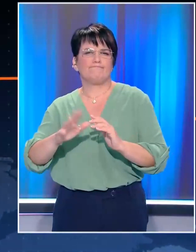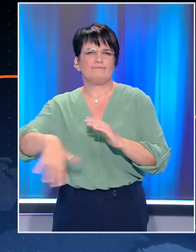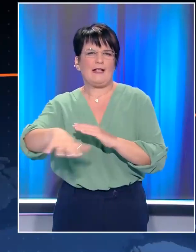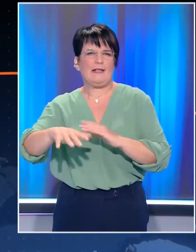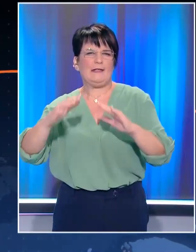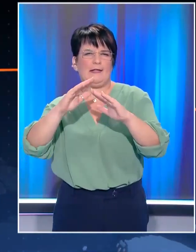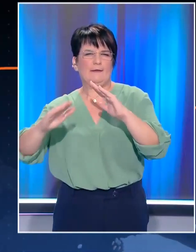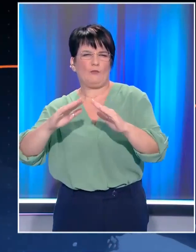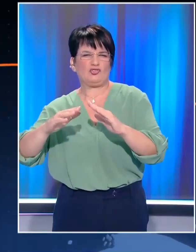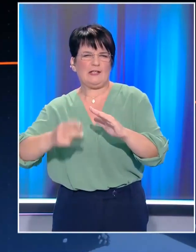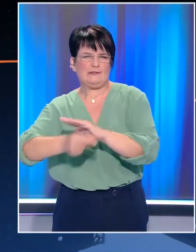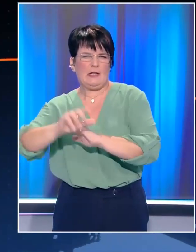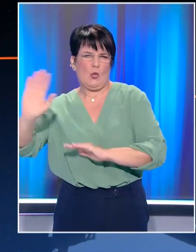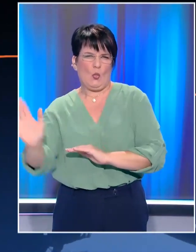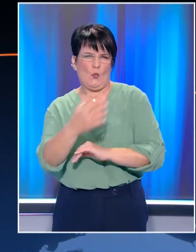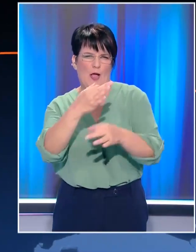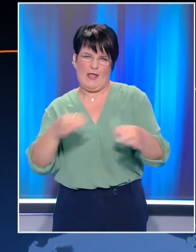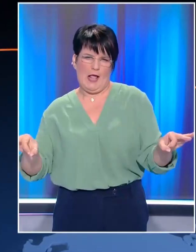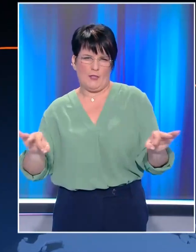ημέρες.